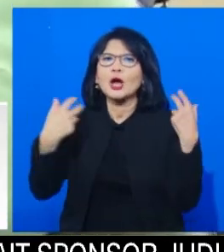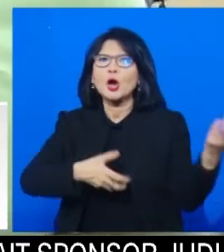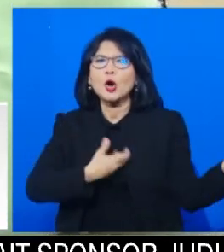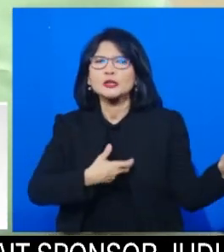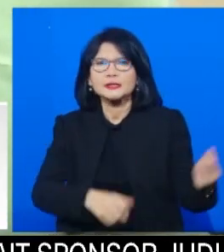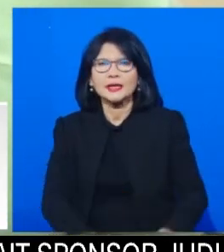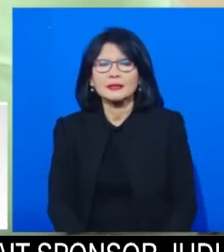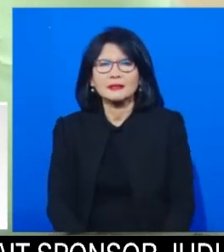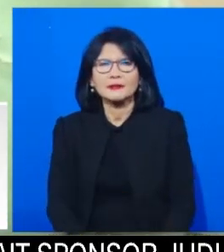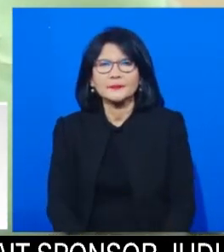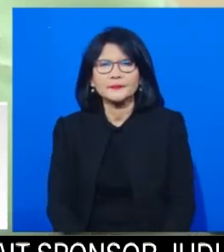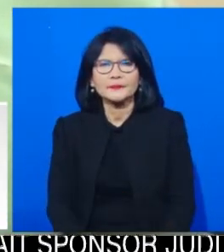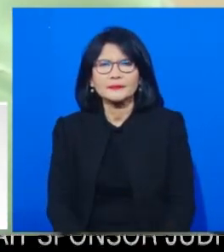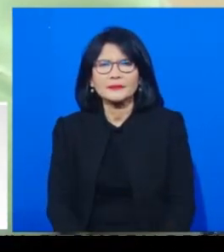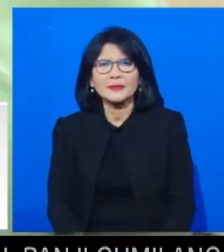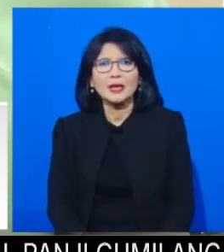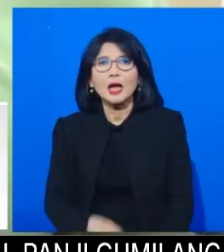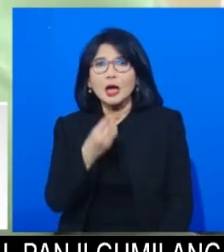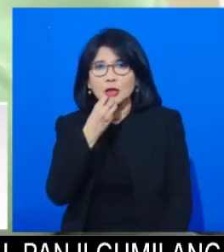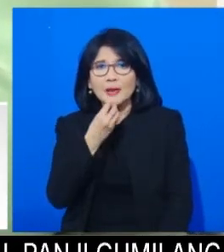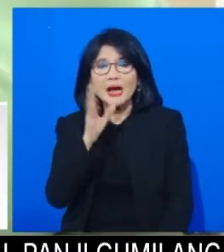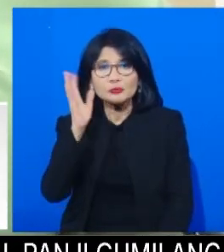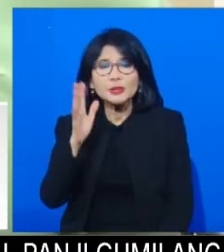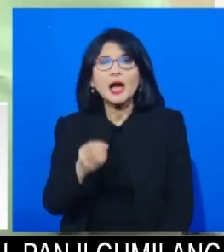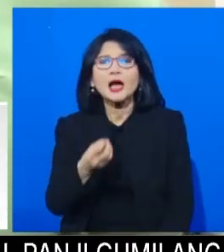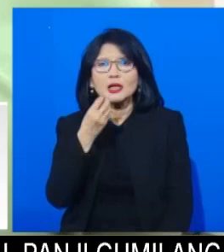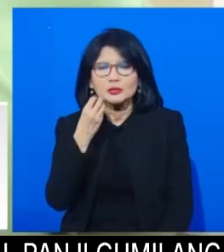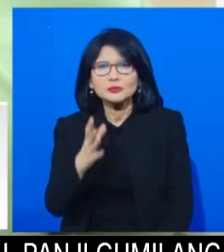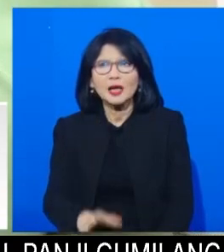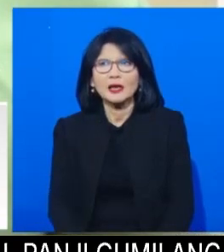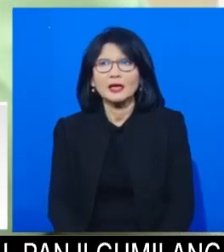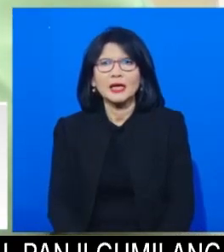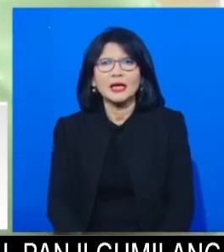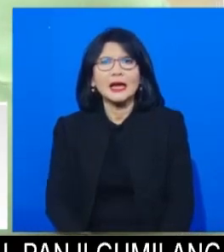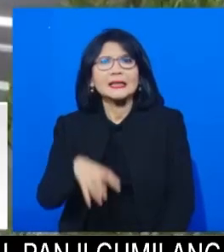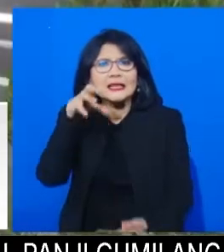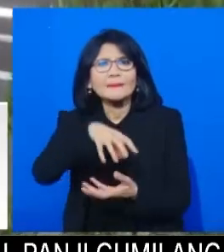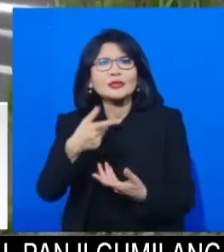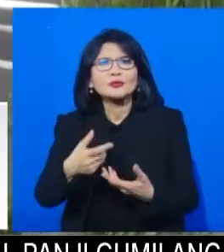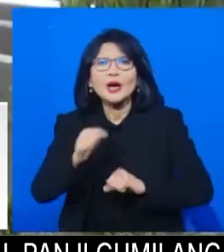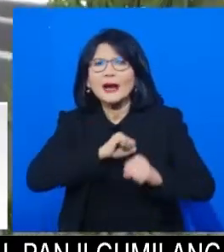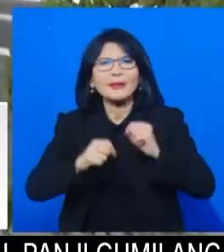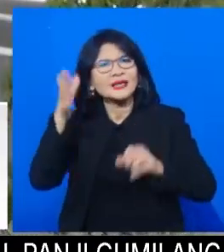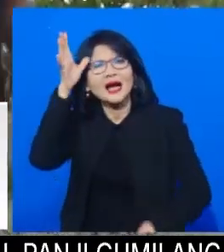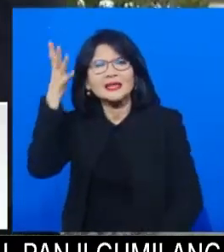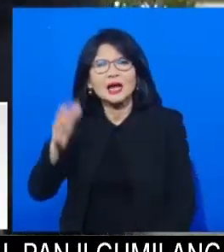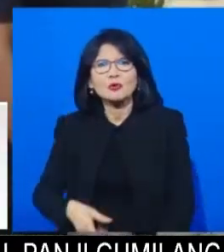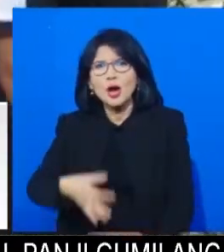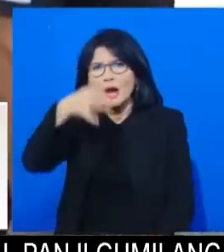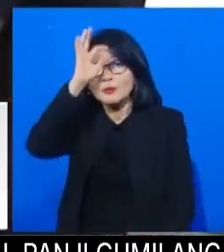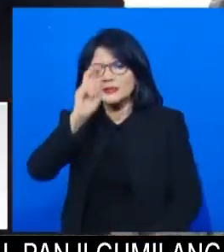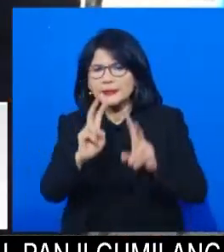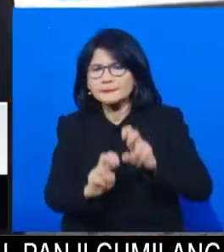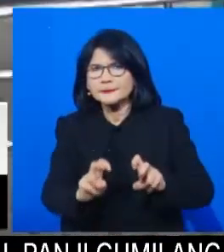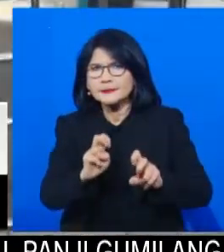juga tanya tadi, sudah makan? Sudah, gitu. Terus di sana ngapain aja, kita nggak tahu juga di sana seperti apa. Polisi yang melakukan